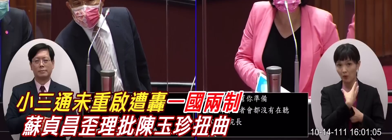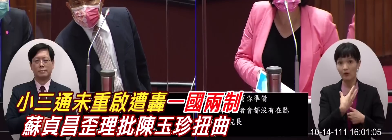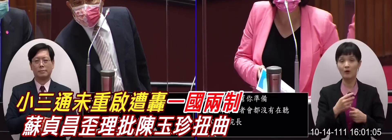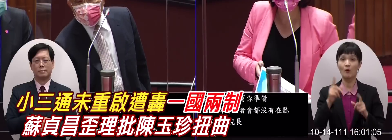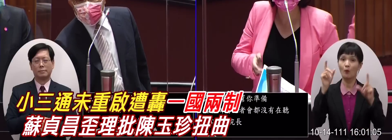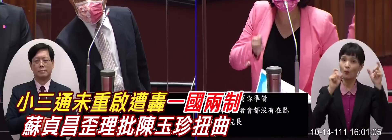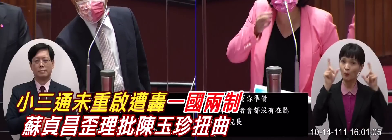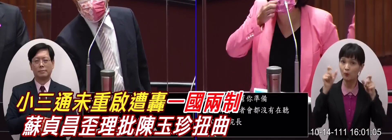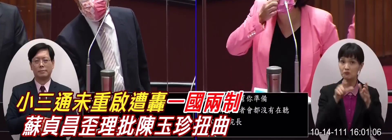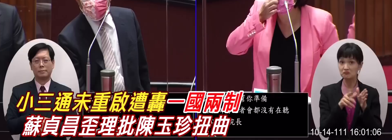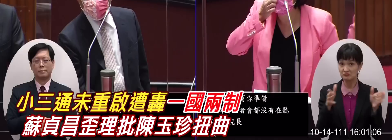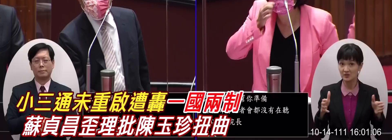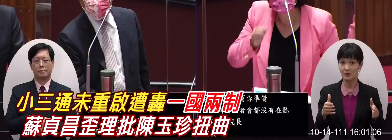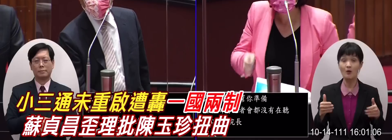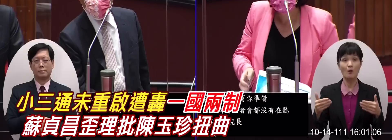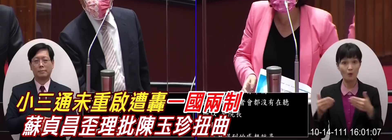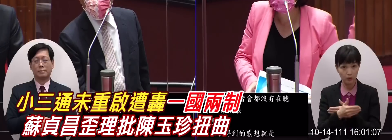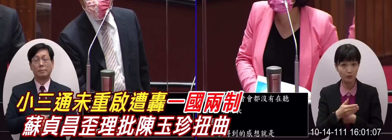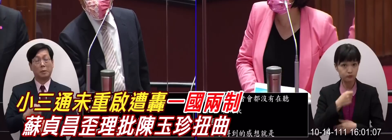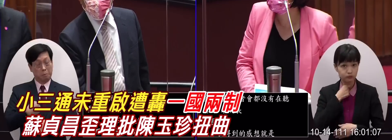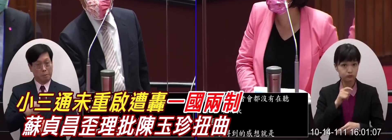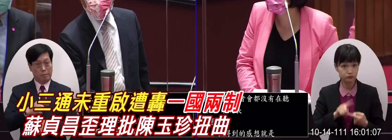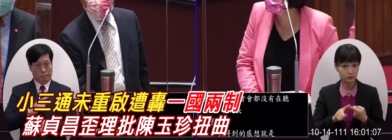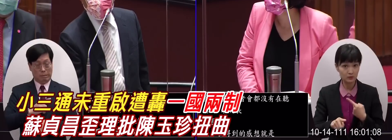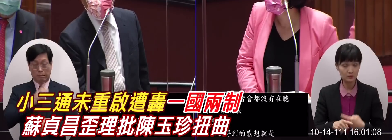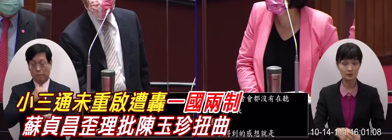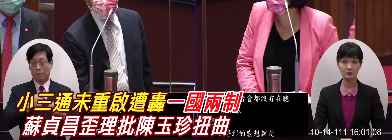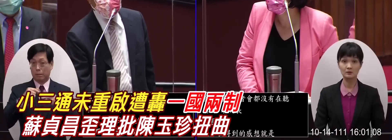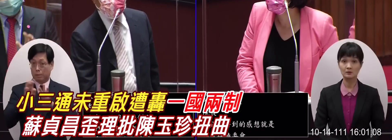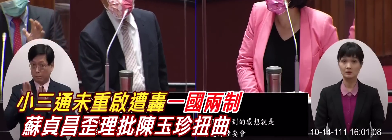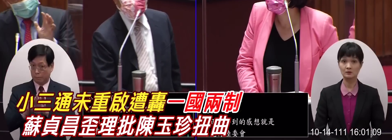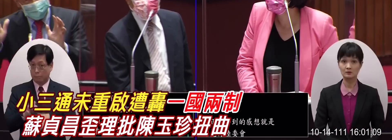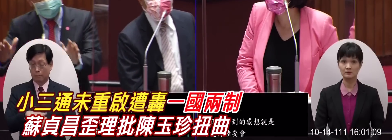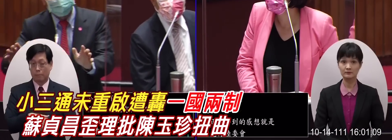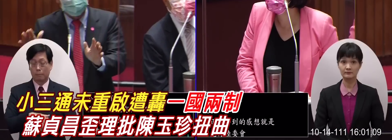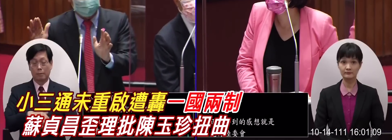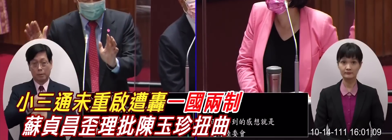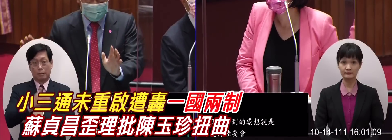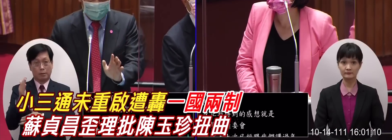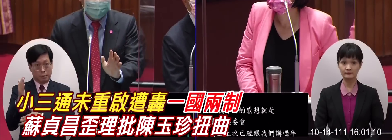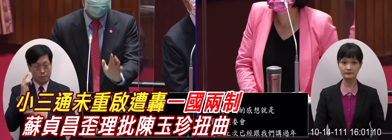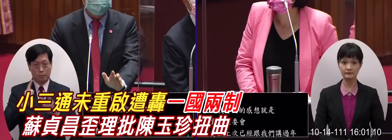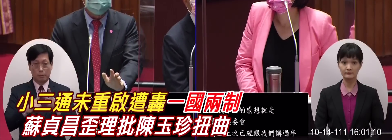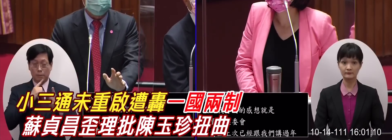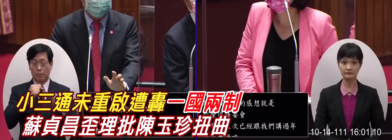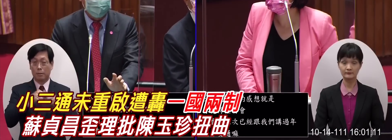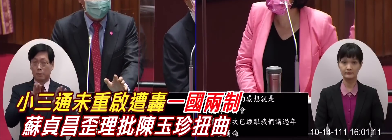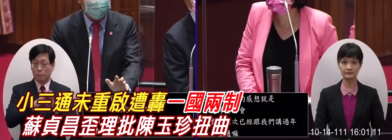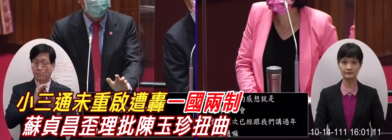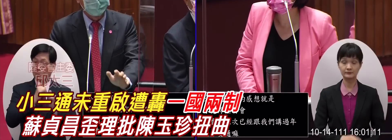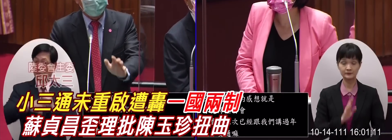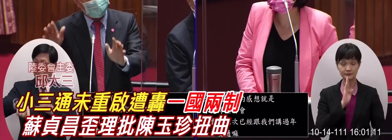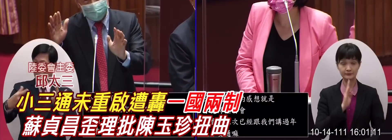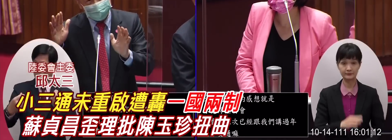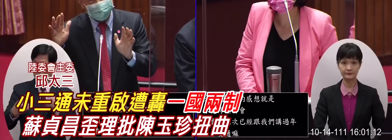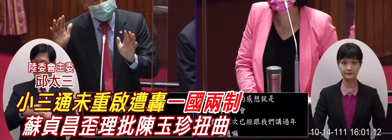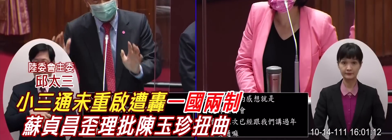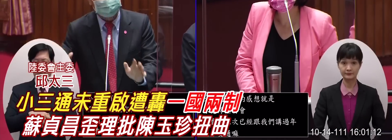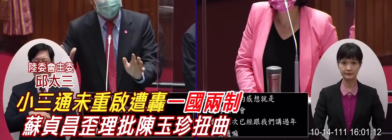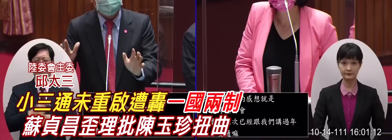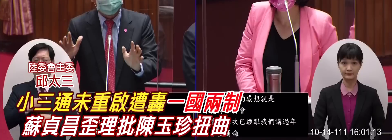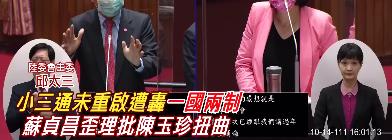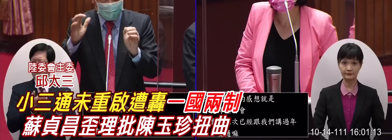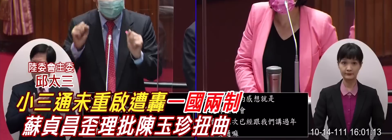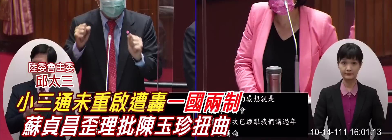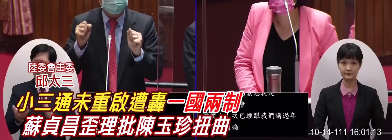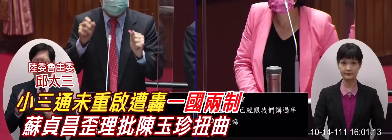过年呐、啊，过年要通嘛，对不对？ 我们跟金门县政府也好，金门地区的人民也好，我们已经准